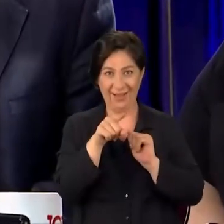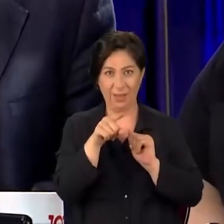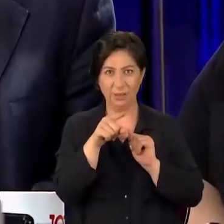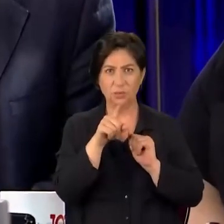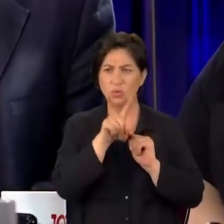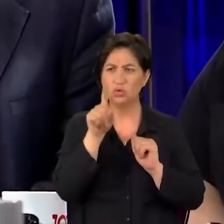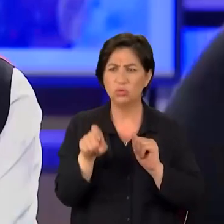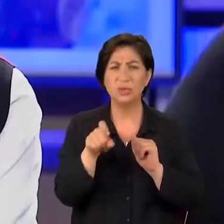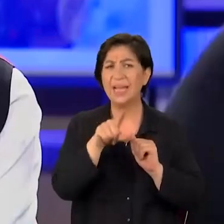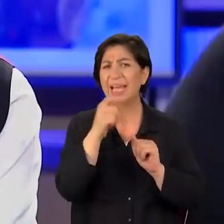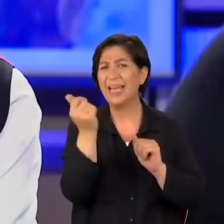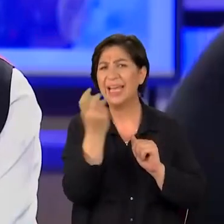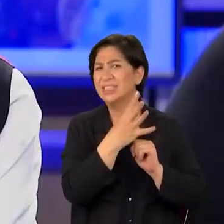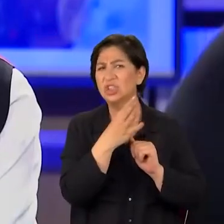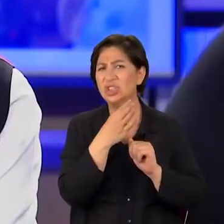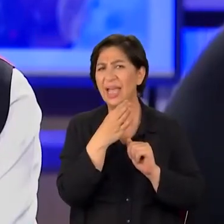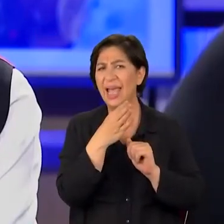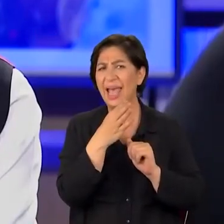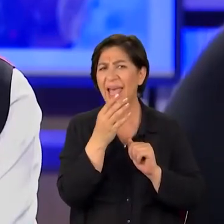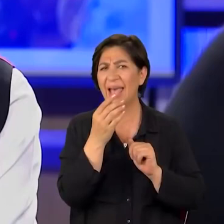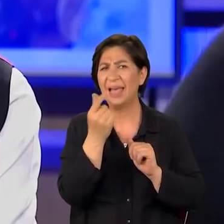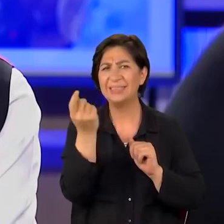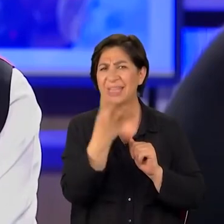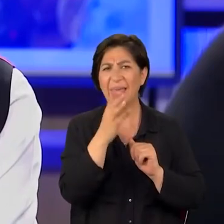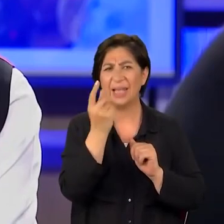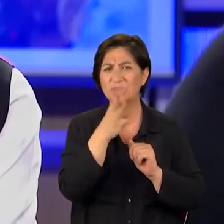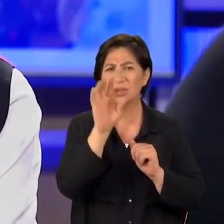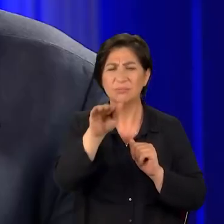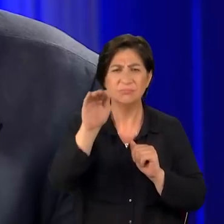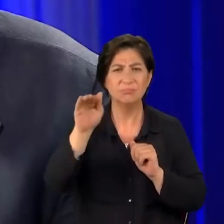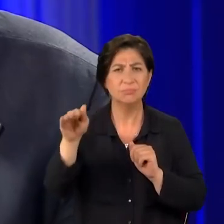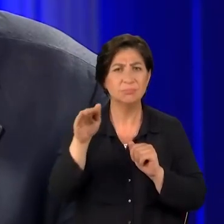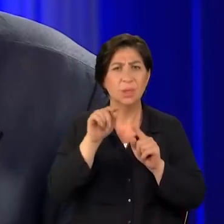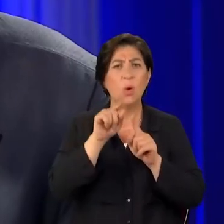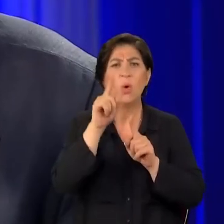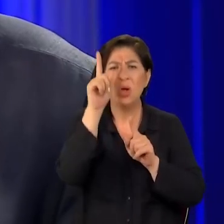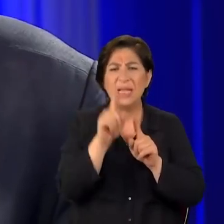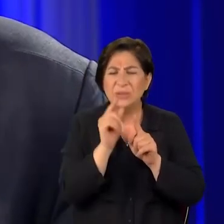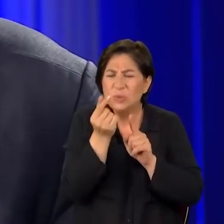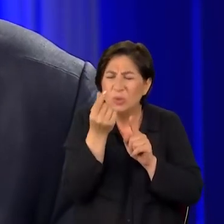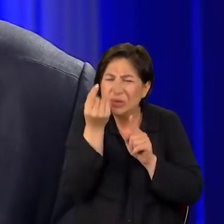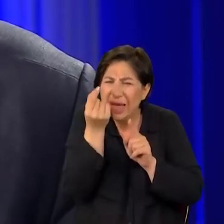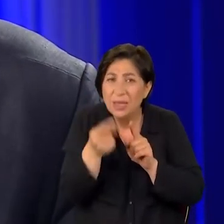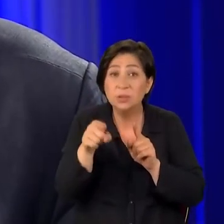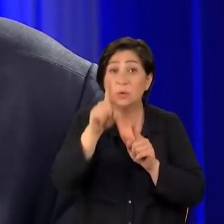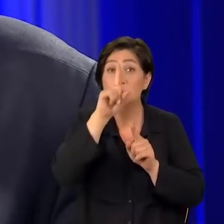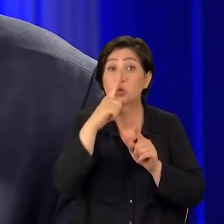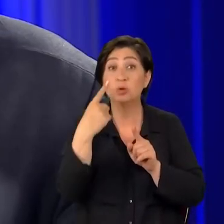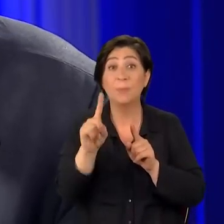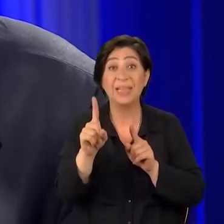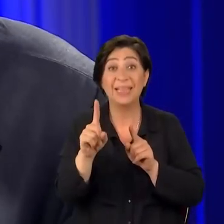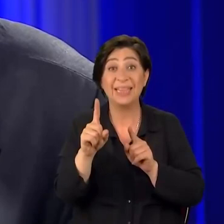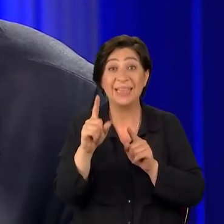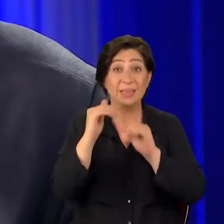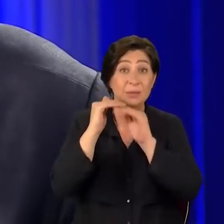programınızda sanırım sormuştunuz kaç kişiye ulaştı sayı diye. O da başlangıçta çok düşüktü, şimdi